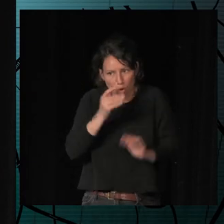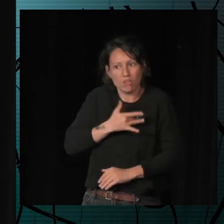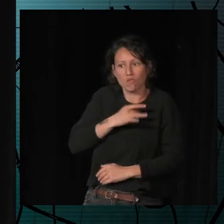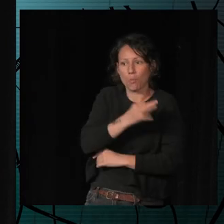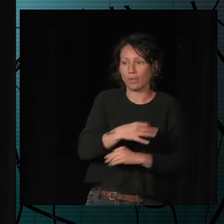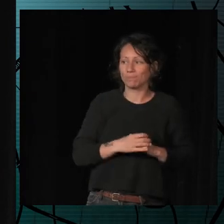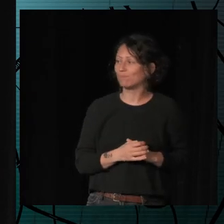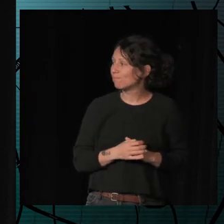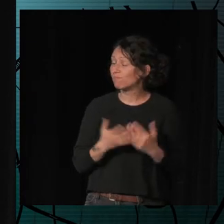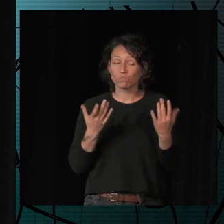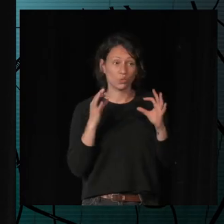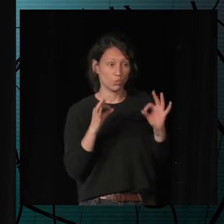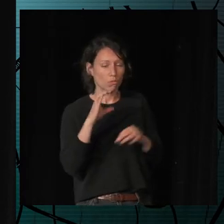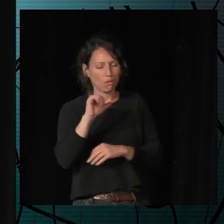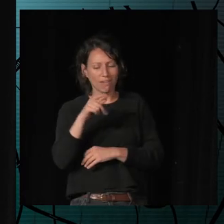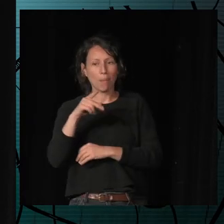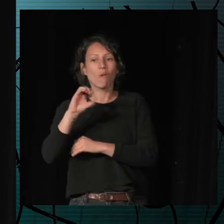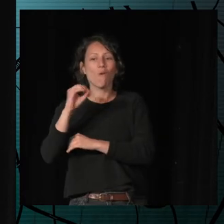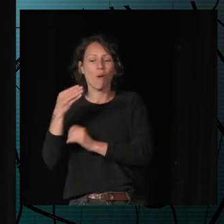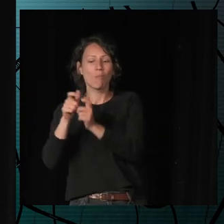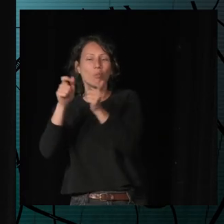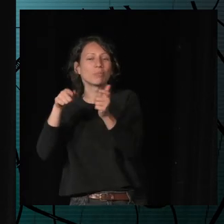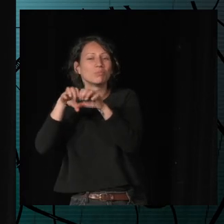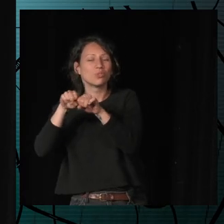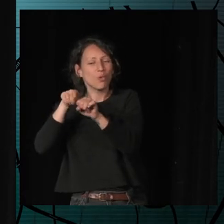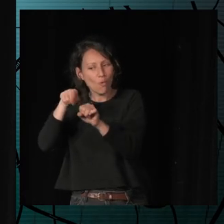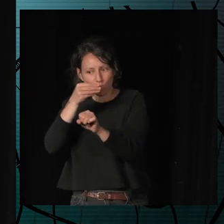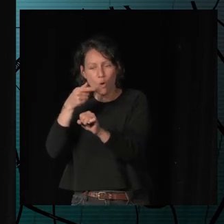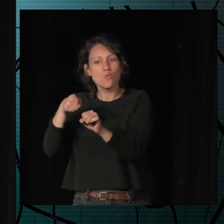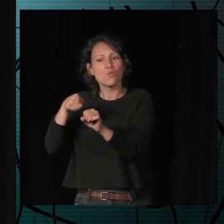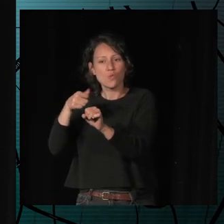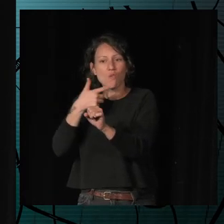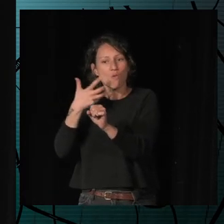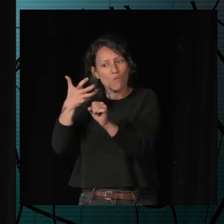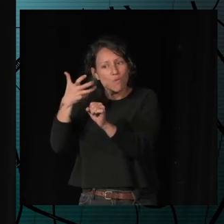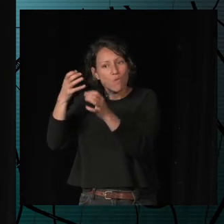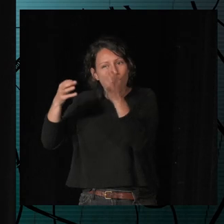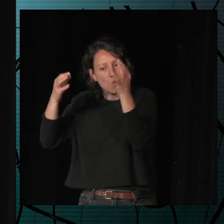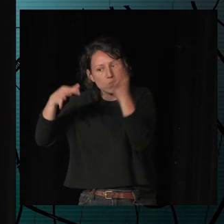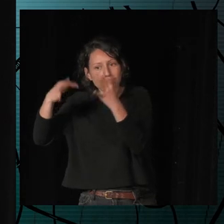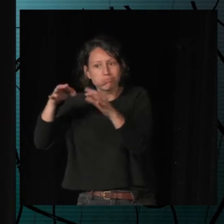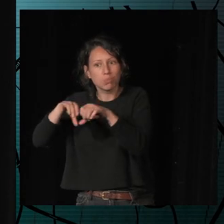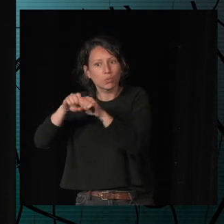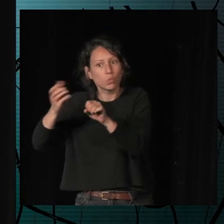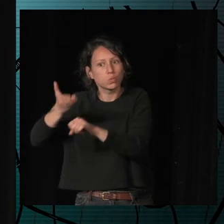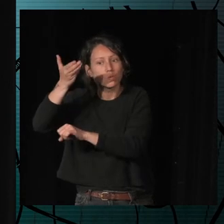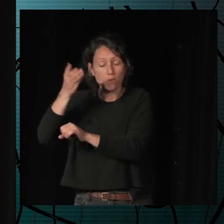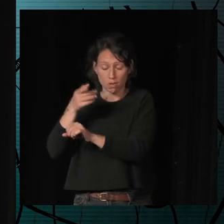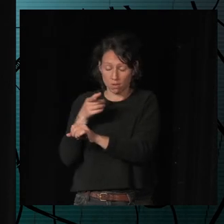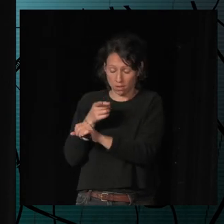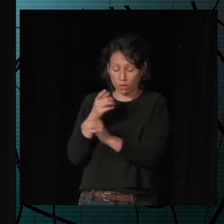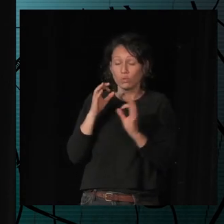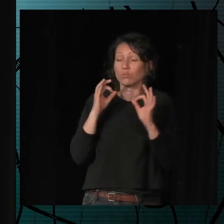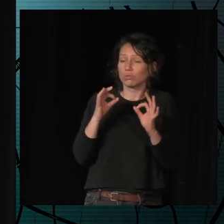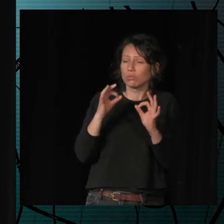connu pour avoir une vision de l'horreur plutôt rutilante et dans ton livre Avre d'horreur tu comparais la panoplie du Nemesis de Resident